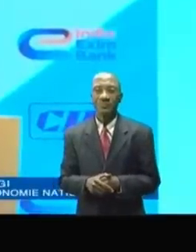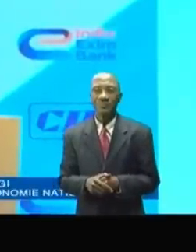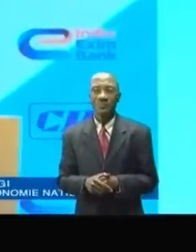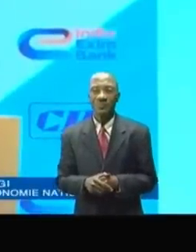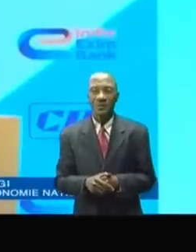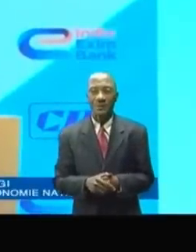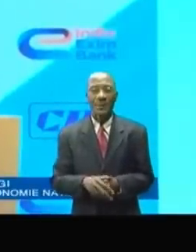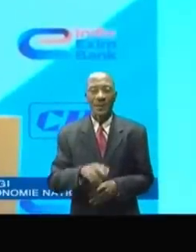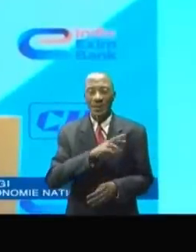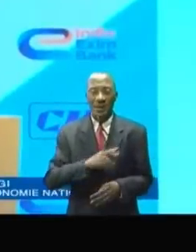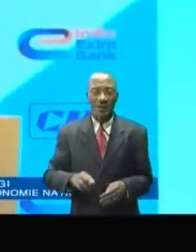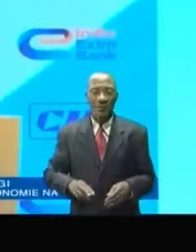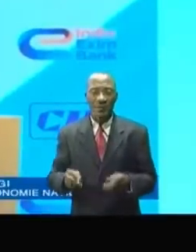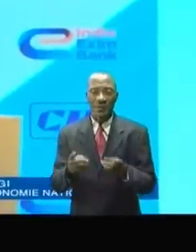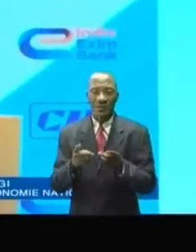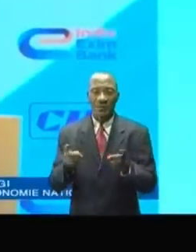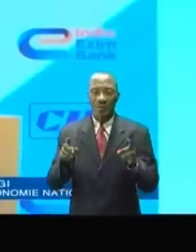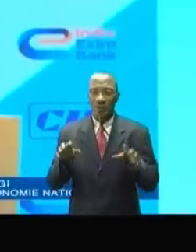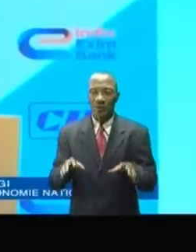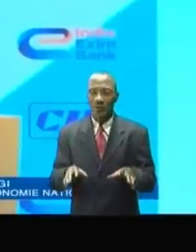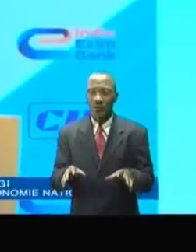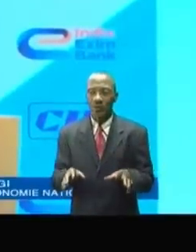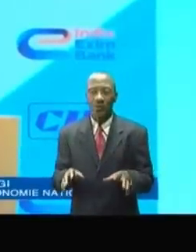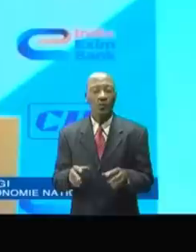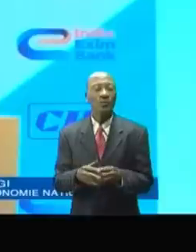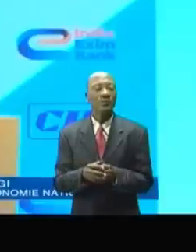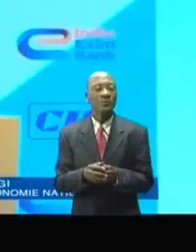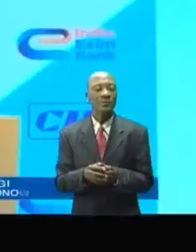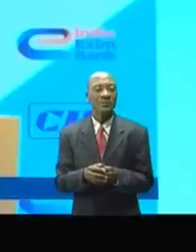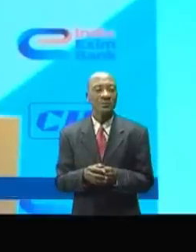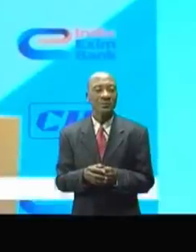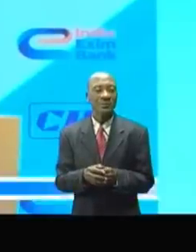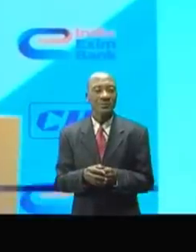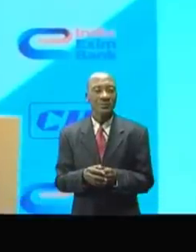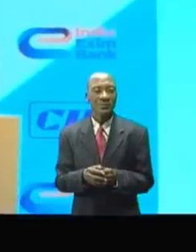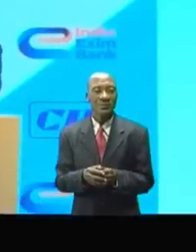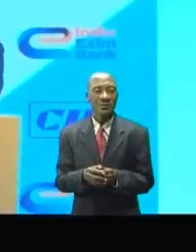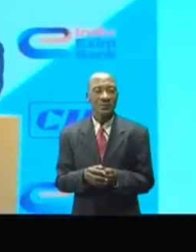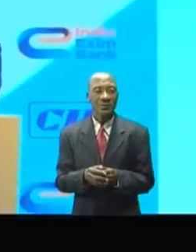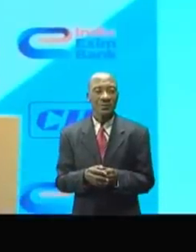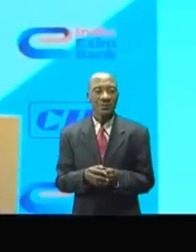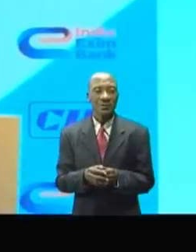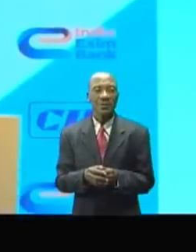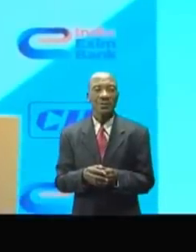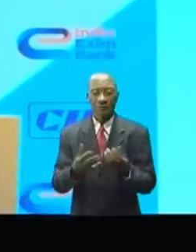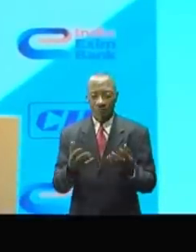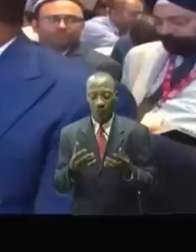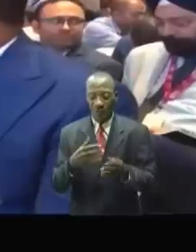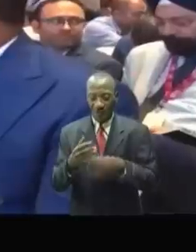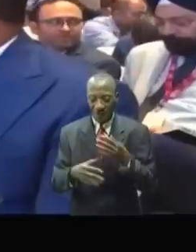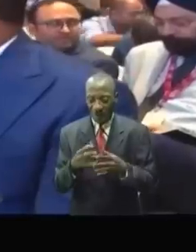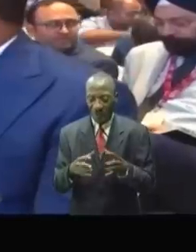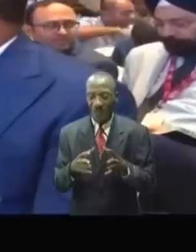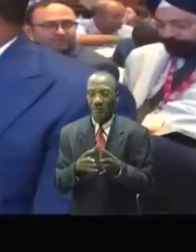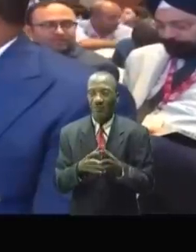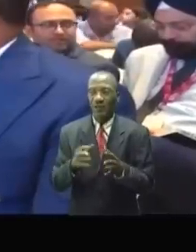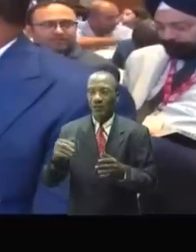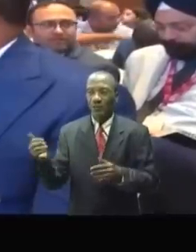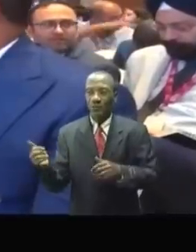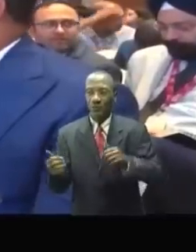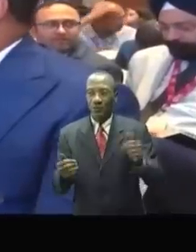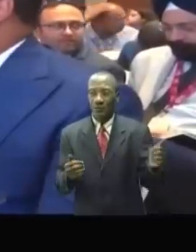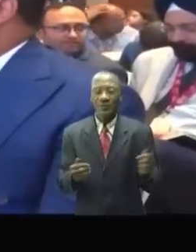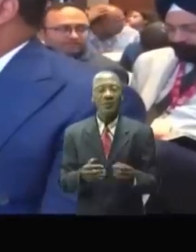forêt, deuxième poumon de l'humanité, ses ressources minières, notamment le cobalt, le